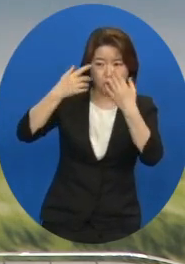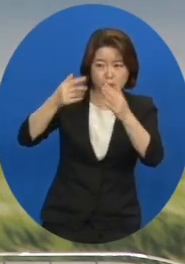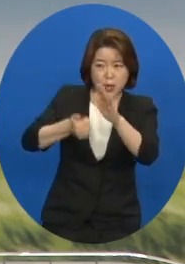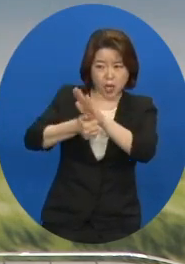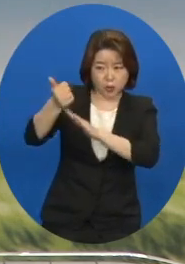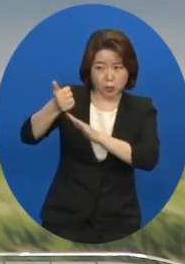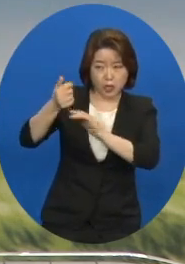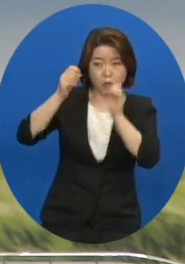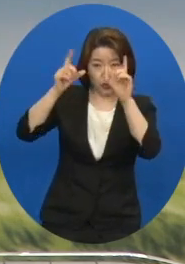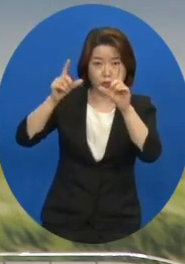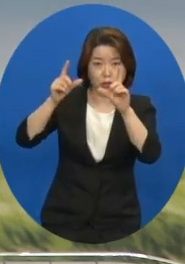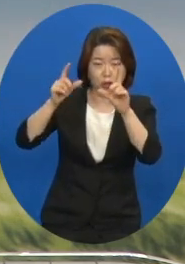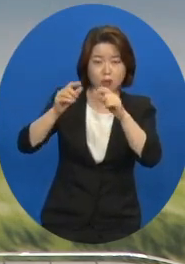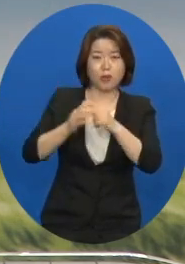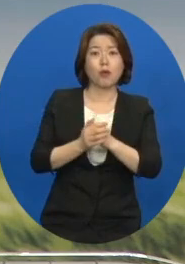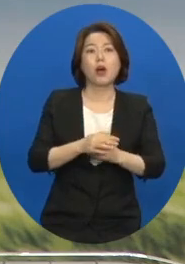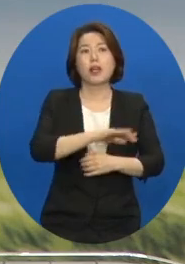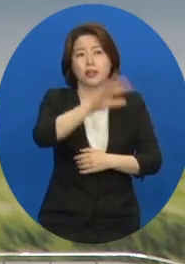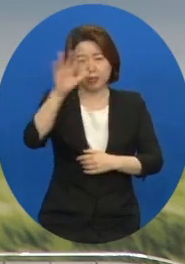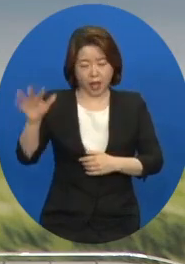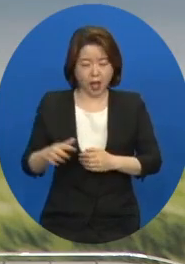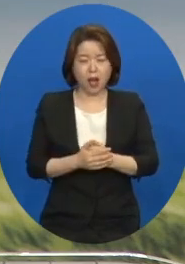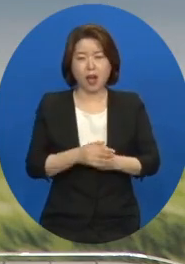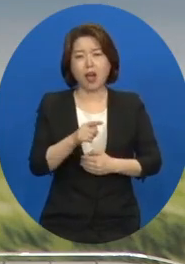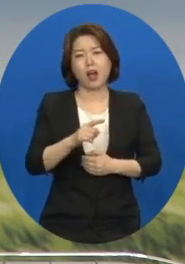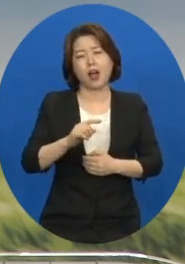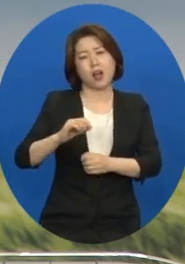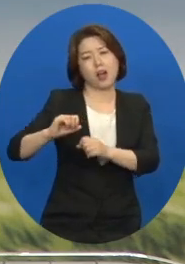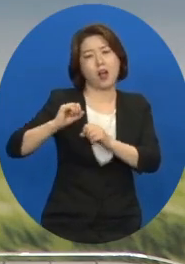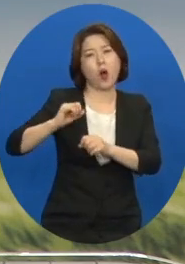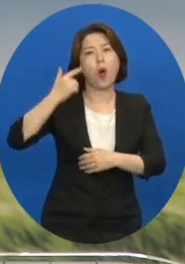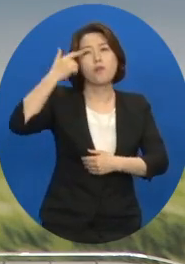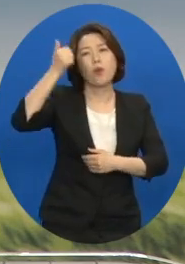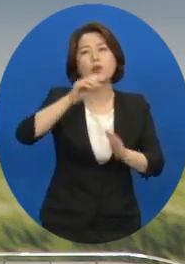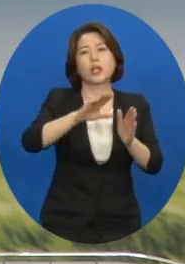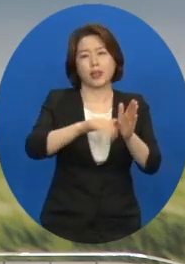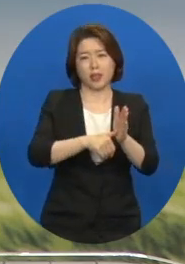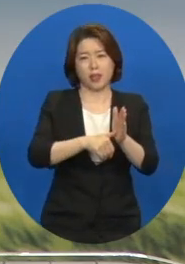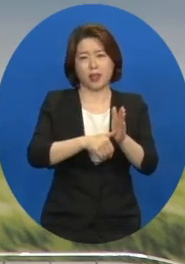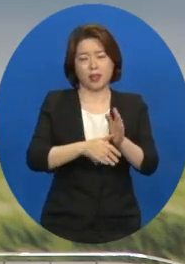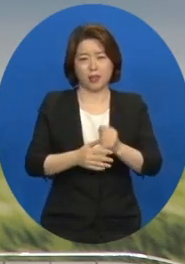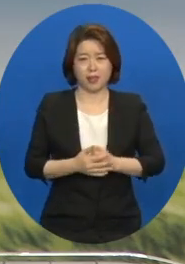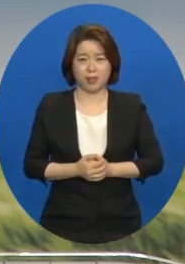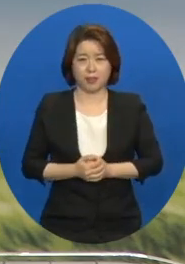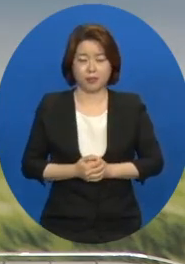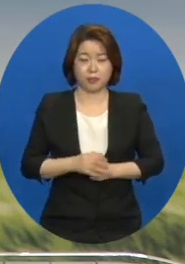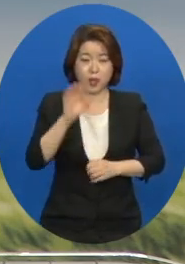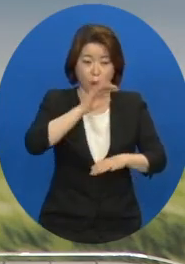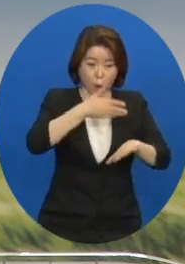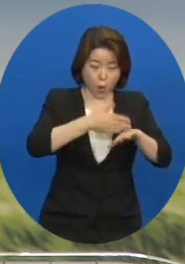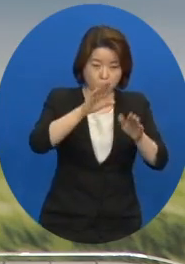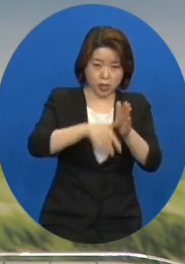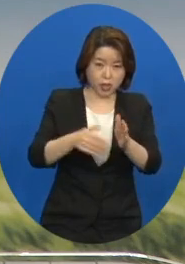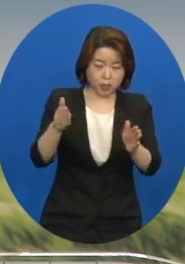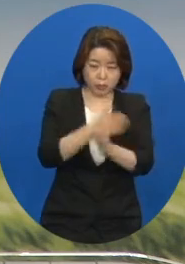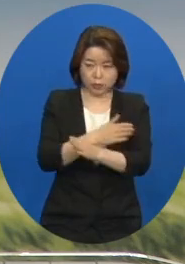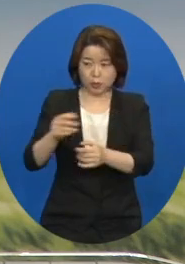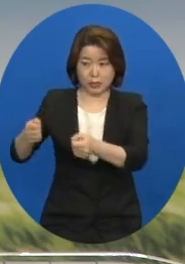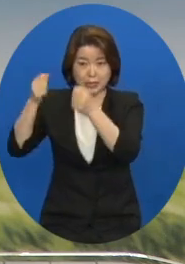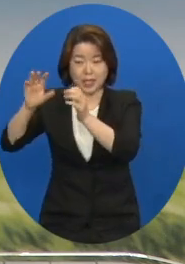것, 다그 군목 시절이에요. 훈련 받을 때부터 제대할 때까지. 그